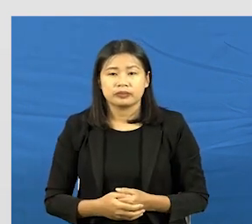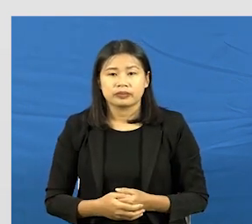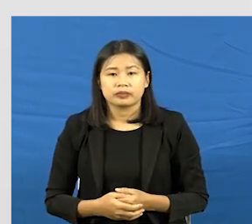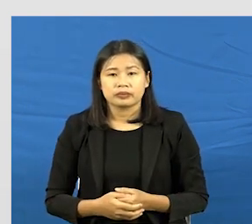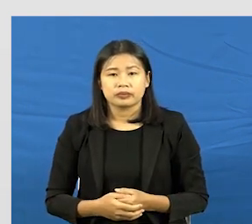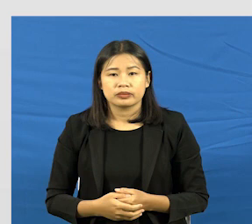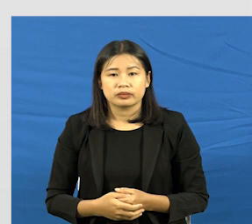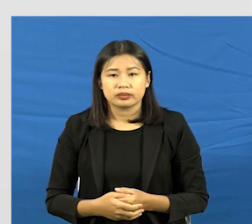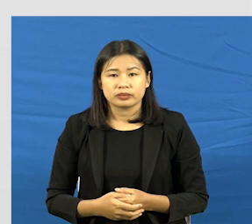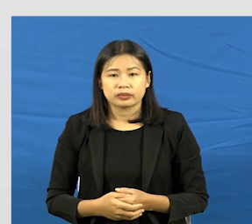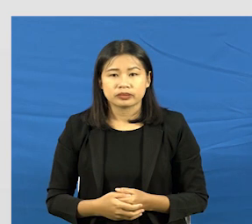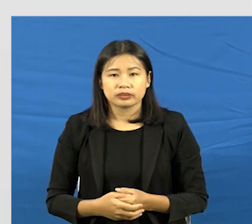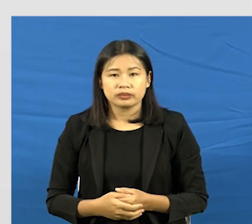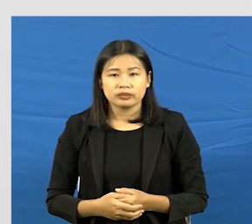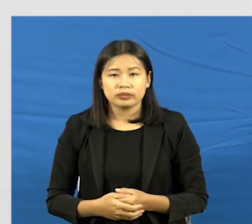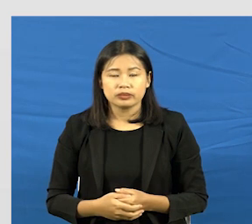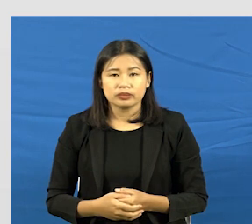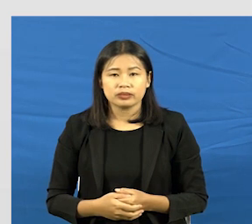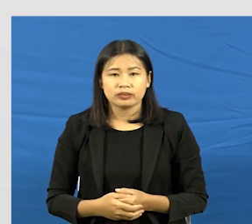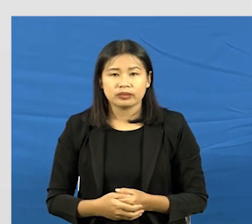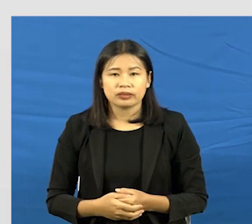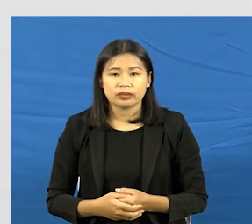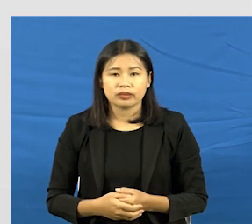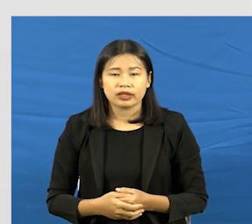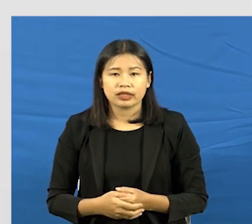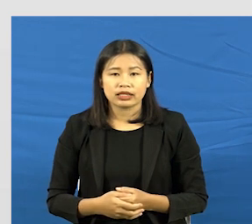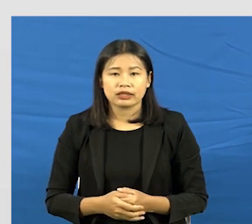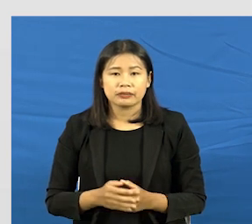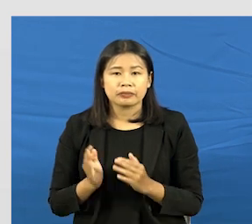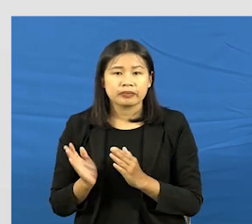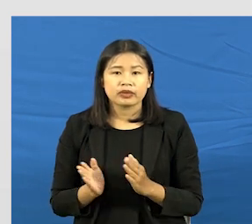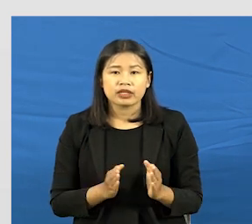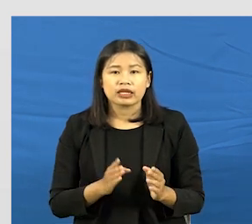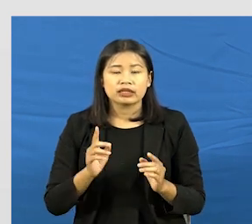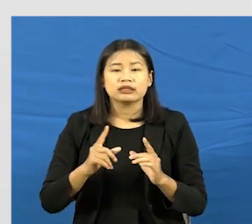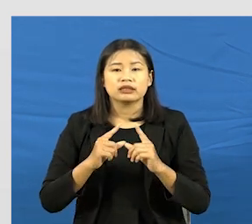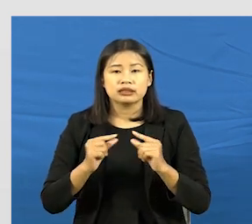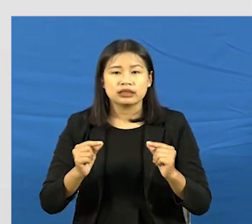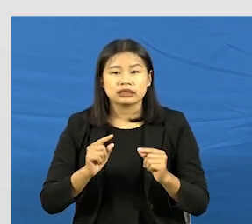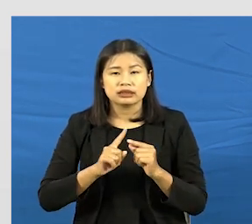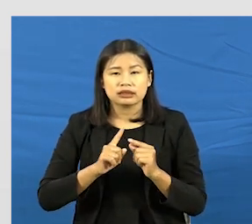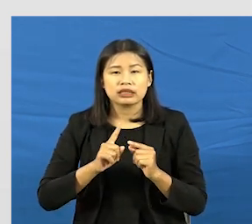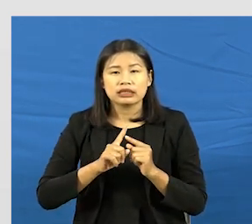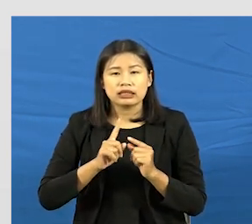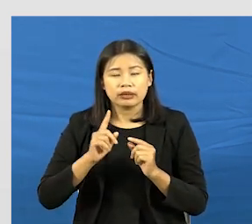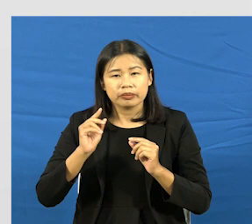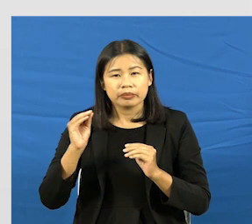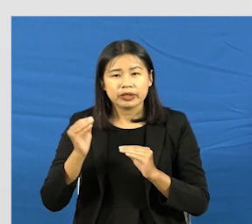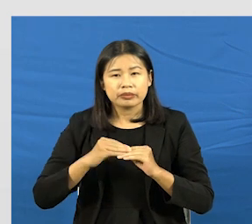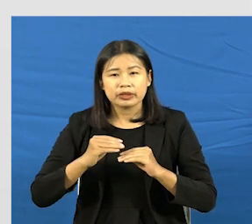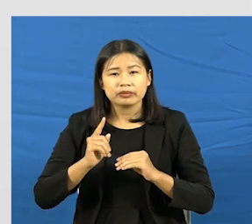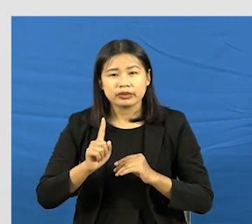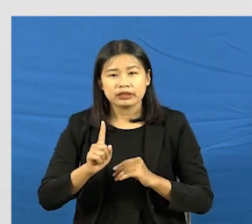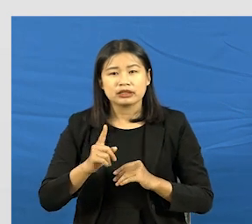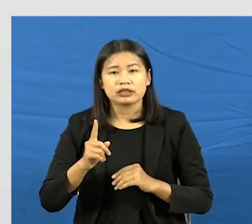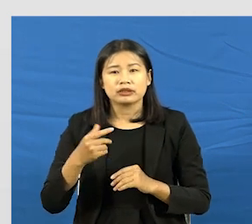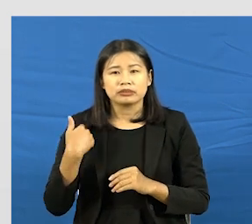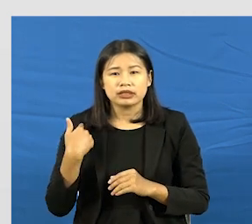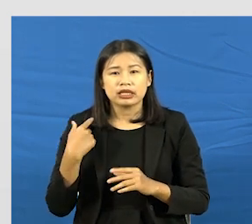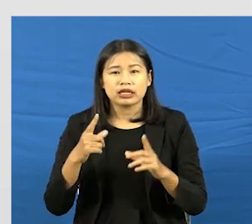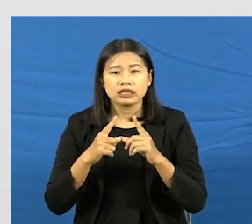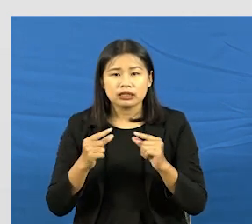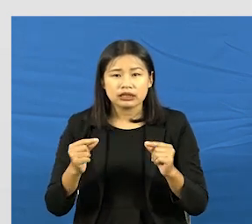อีกเรื่องหนึ่งนะครับที่เกี่ยวข้องกับนักศึกษานะแล้วก็จะเป็นประโยชน์กับนักศึกษาเมื่อเข้ามาอยู่ในรั้วมหาวิทยา